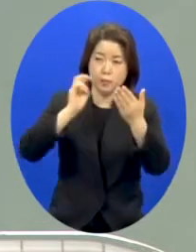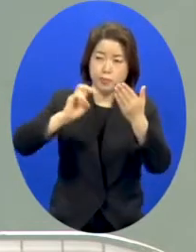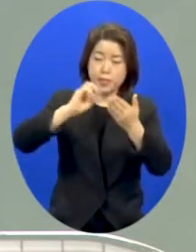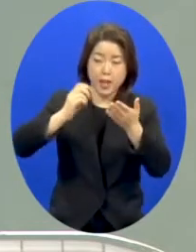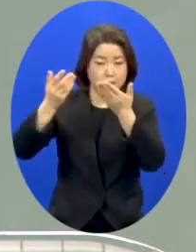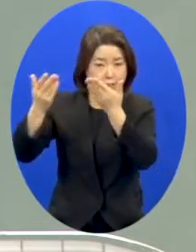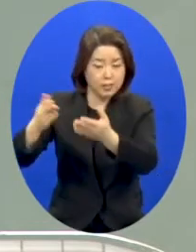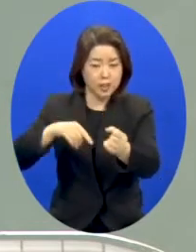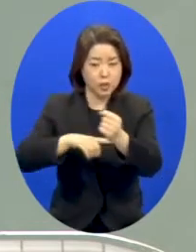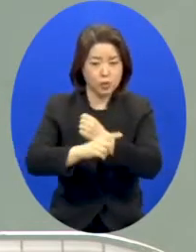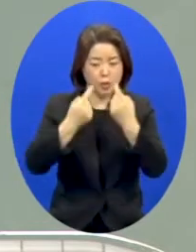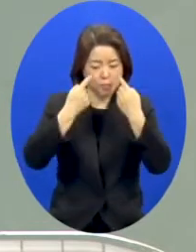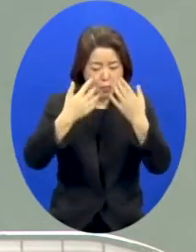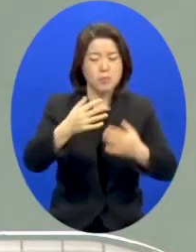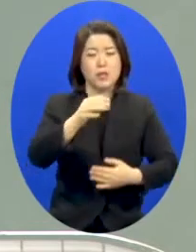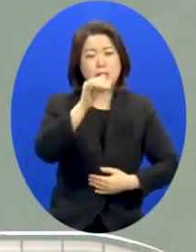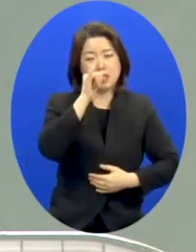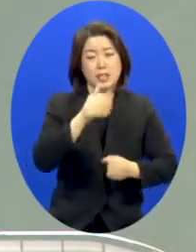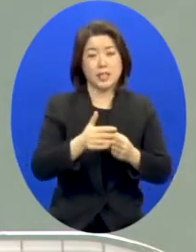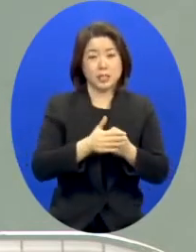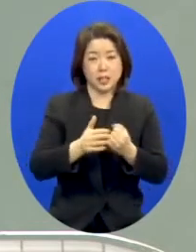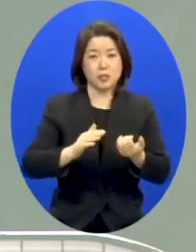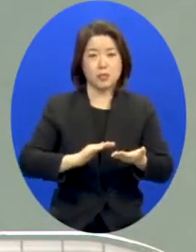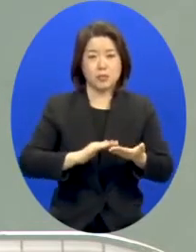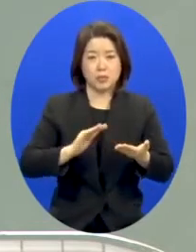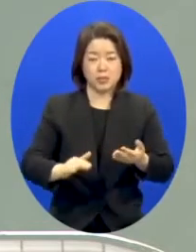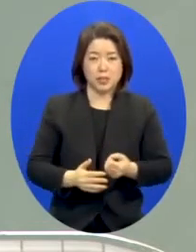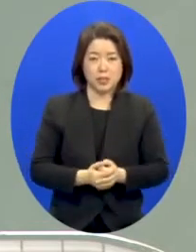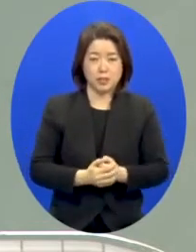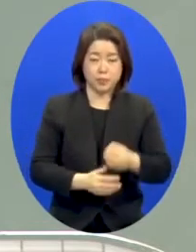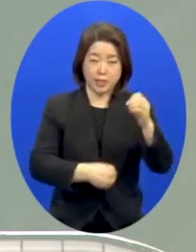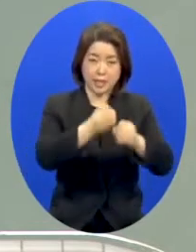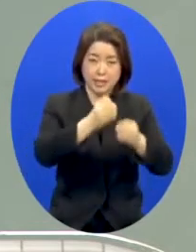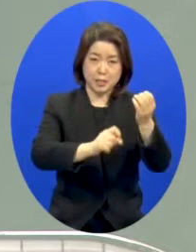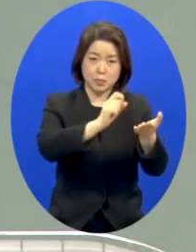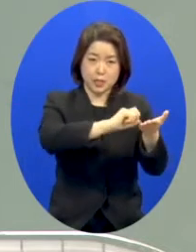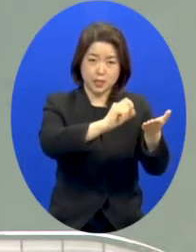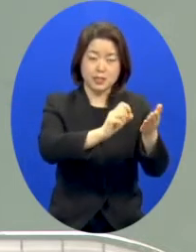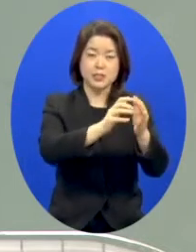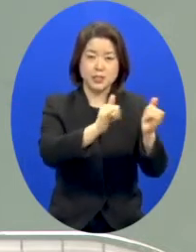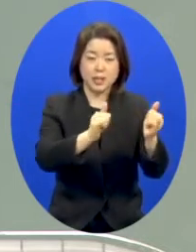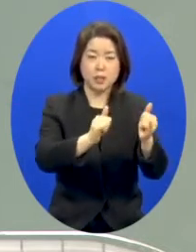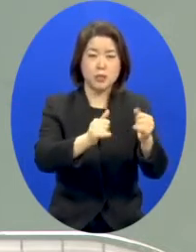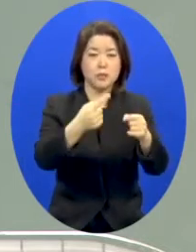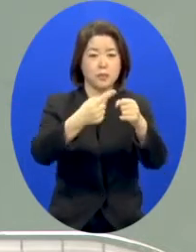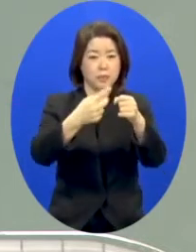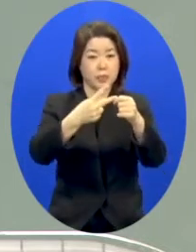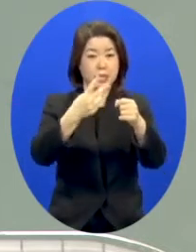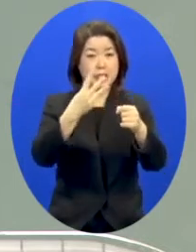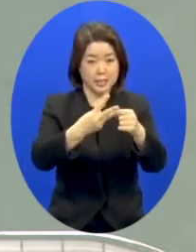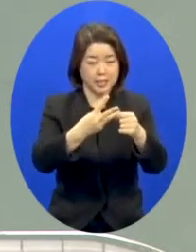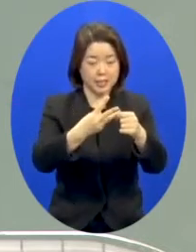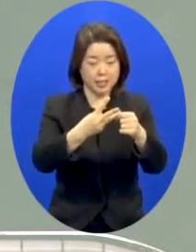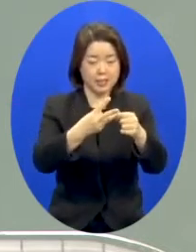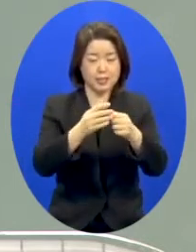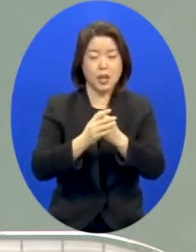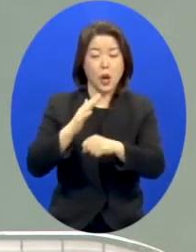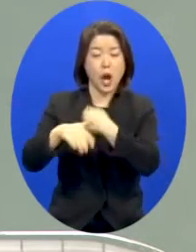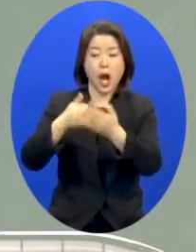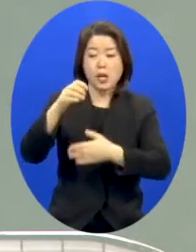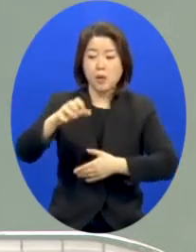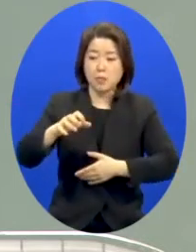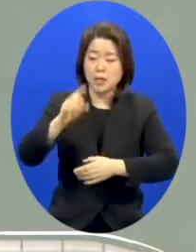때문에 그렇습니다 시편 기자는 3가지 우리가 하나님 앞에 찬양하는 것이 정말 좋은